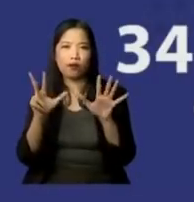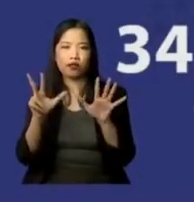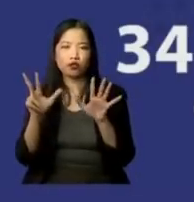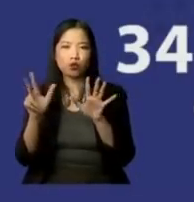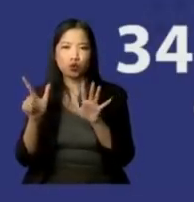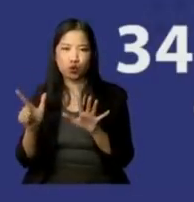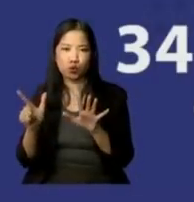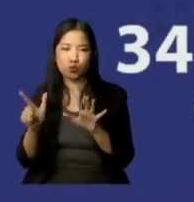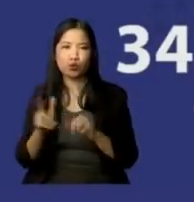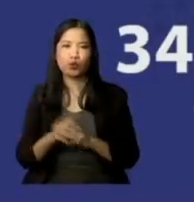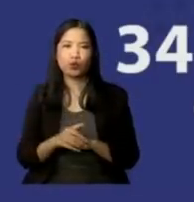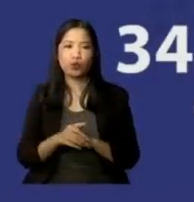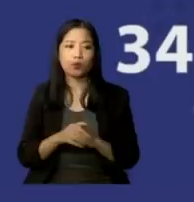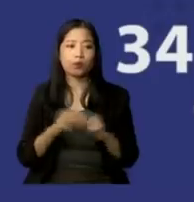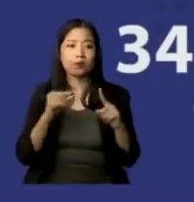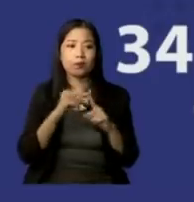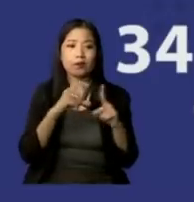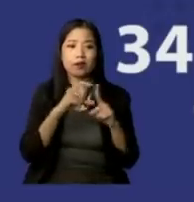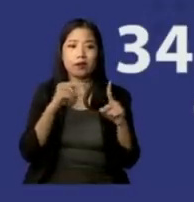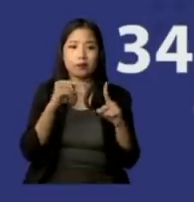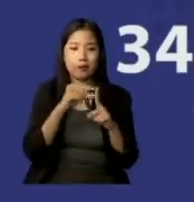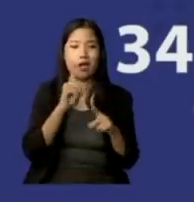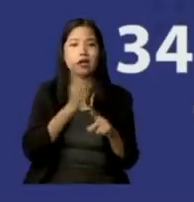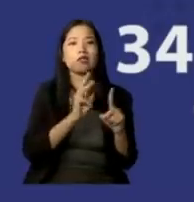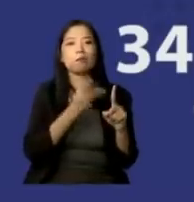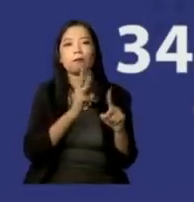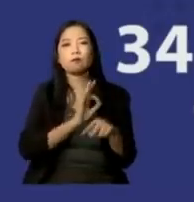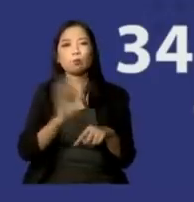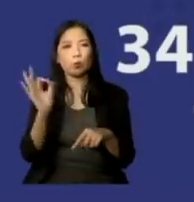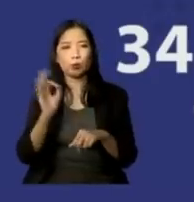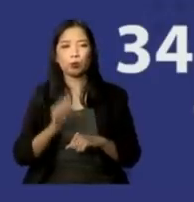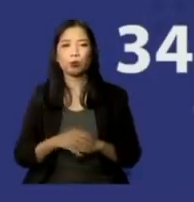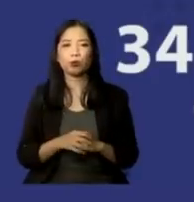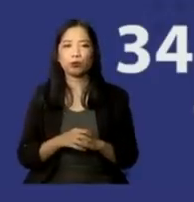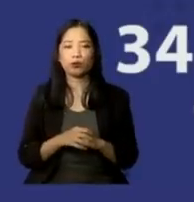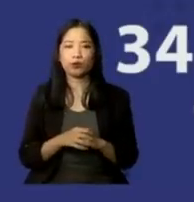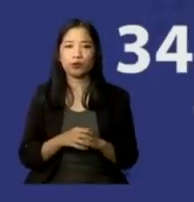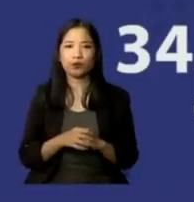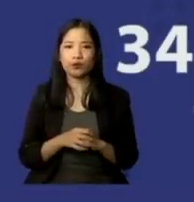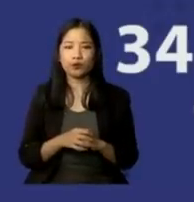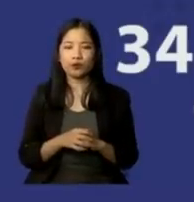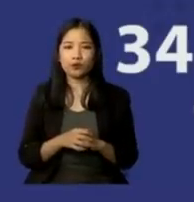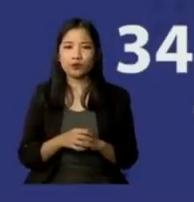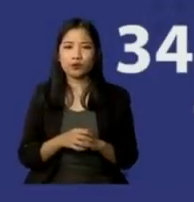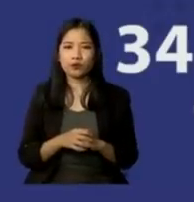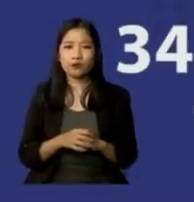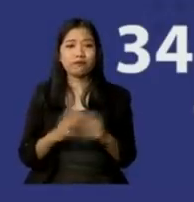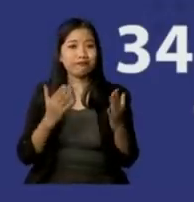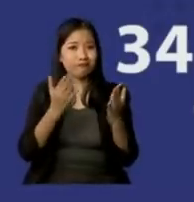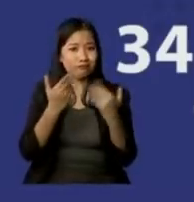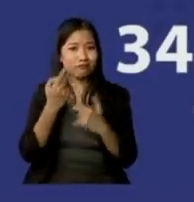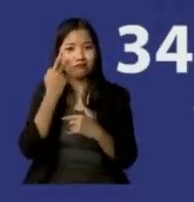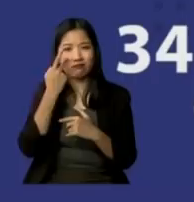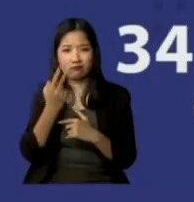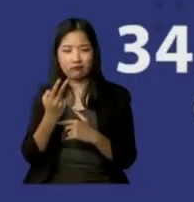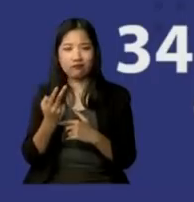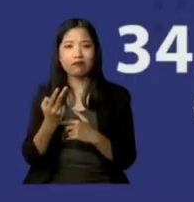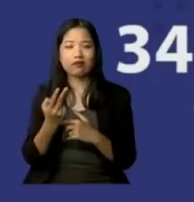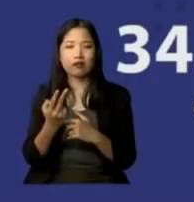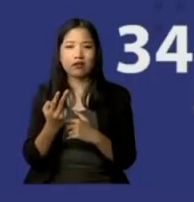PDB yang masih kita phantol 13750 dua orang saudara-saudara Mari kita sadari